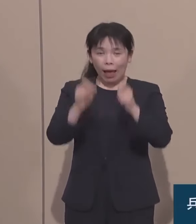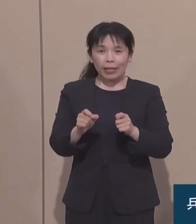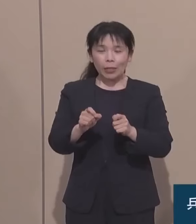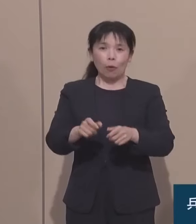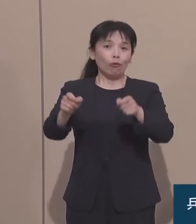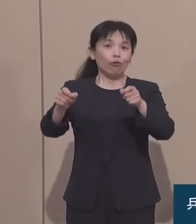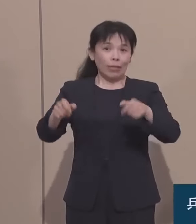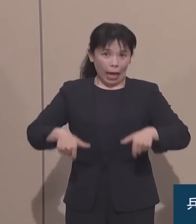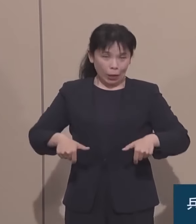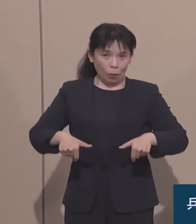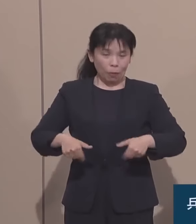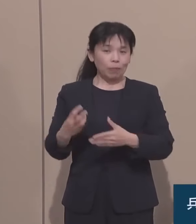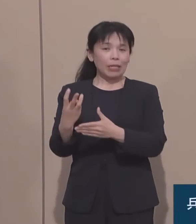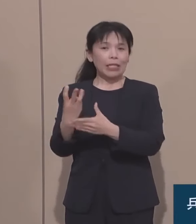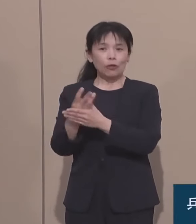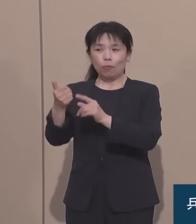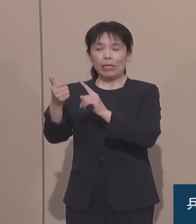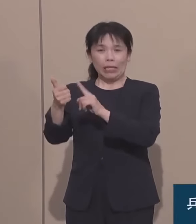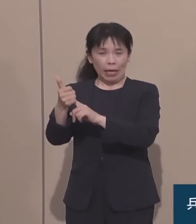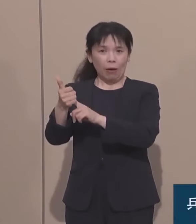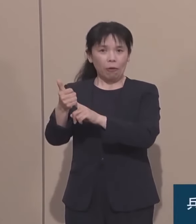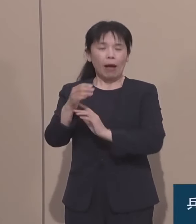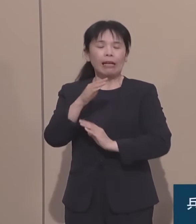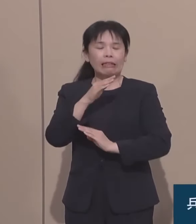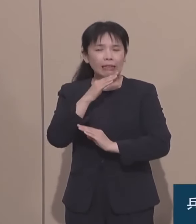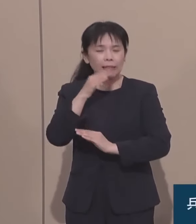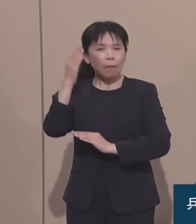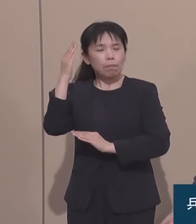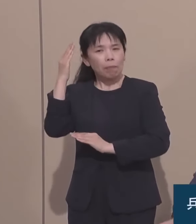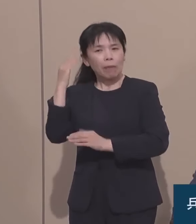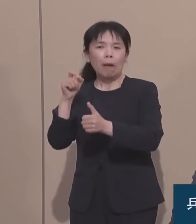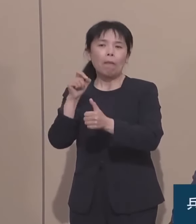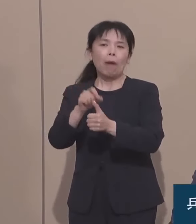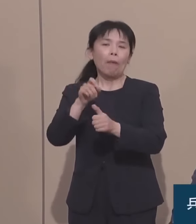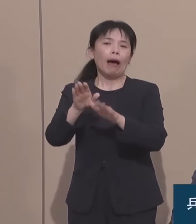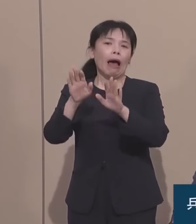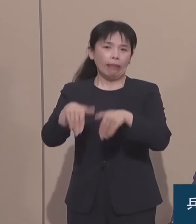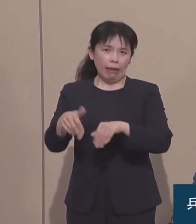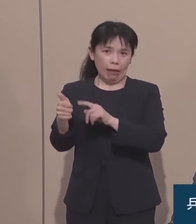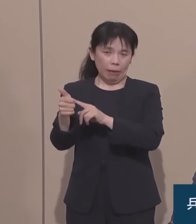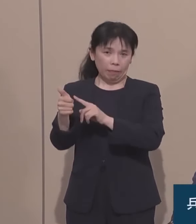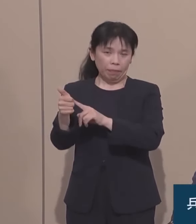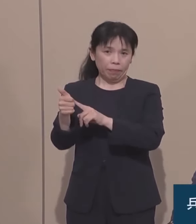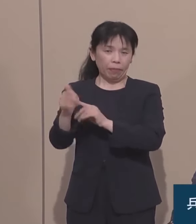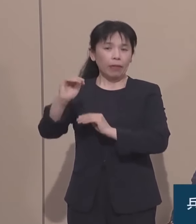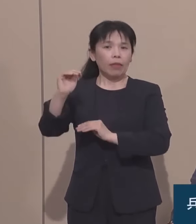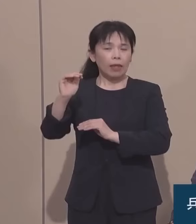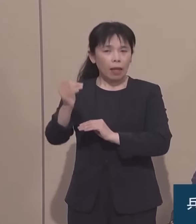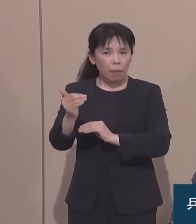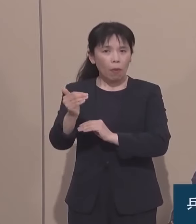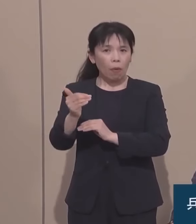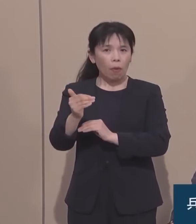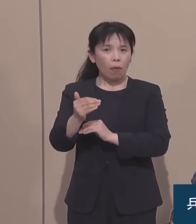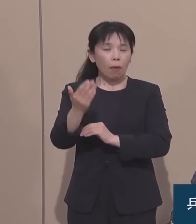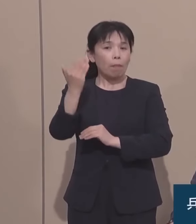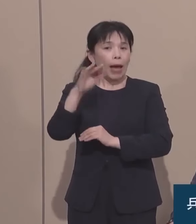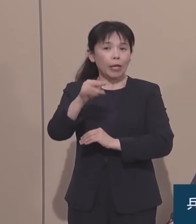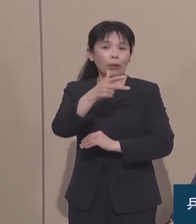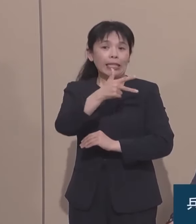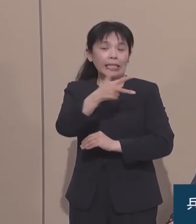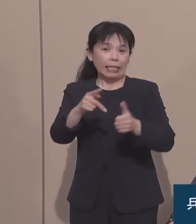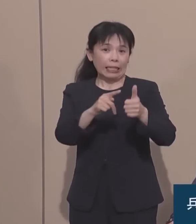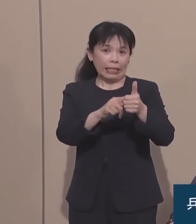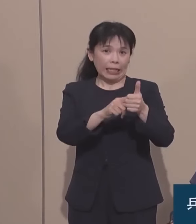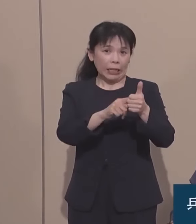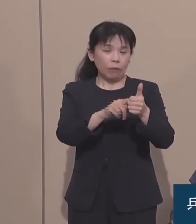ます泉さんは実は思いっきりパハラしてましたしかしながら全知事はパハラした